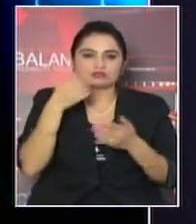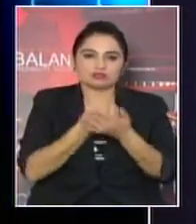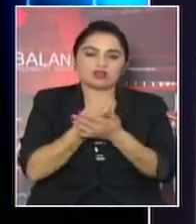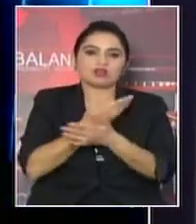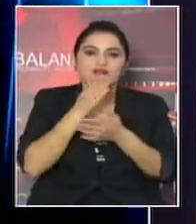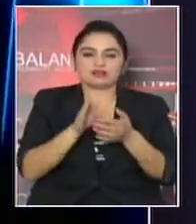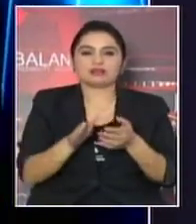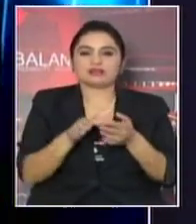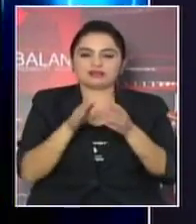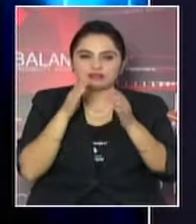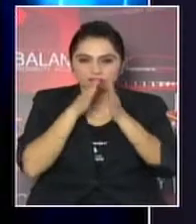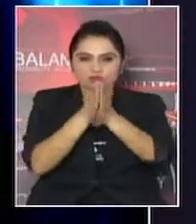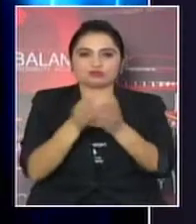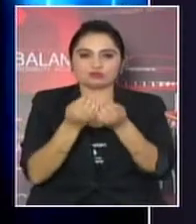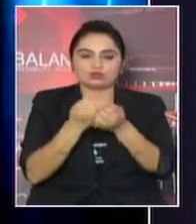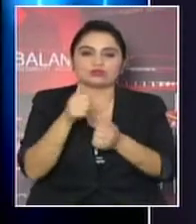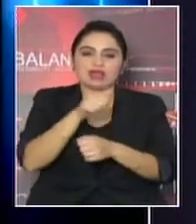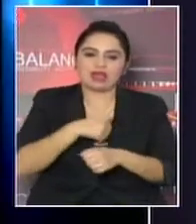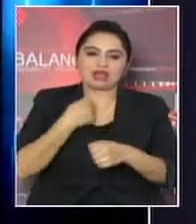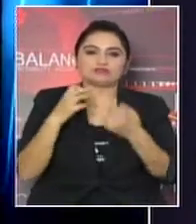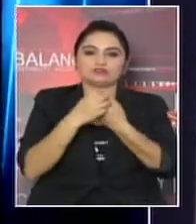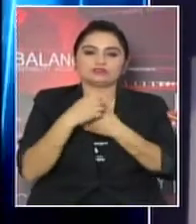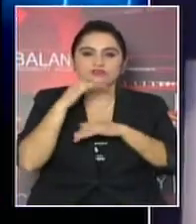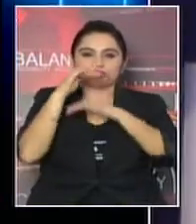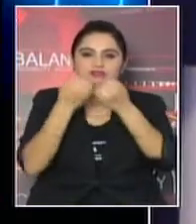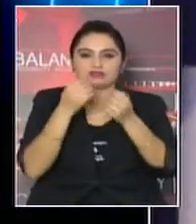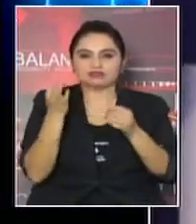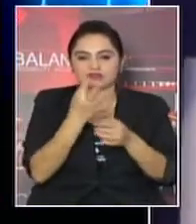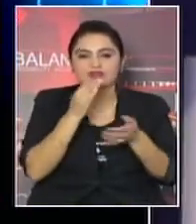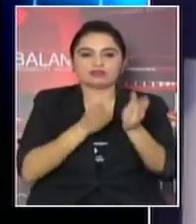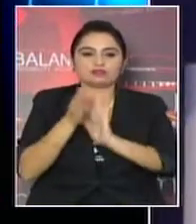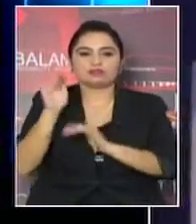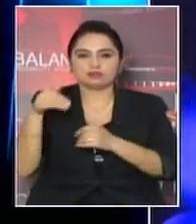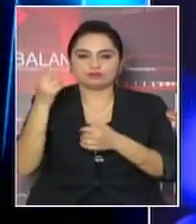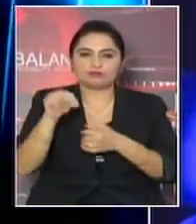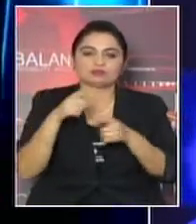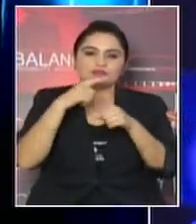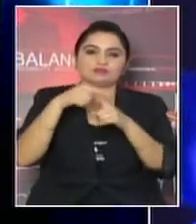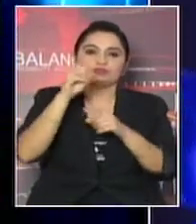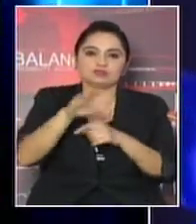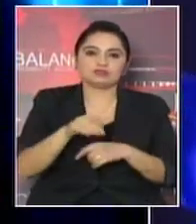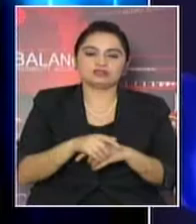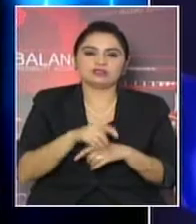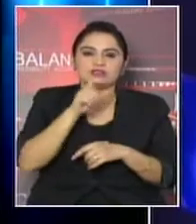सम्मेलनबाट आउने नयाँ नेतृत्वले आफ्नो भूमिको विकासका लागि नयाँ नयाँ योजना ल्याउनु पर्नेमा जोड दिइन्।